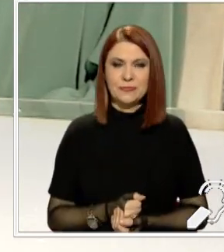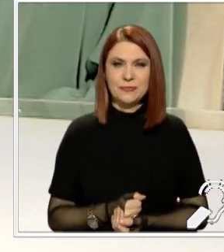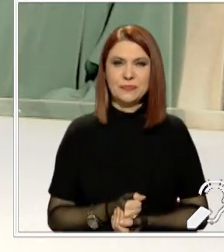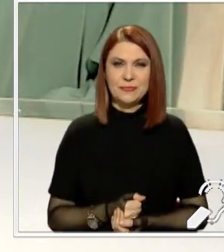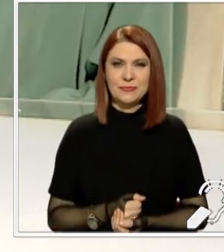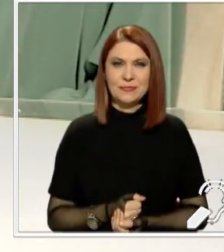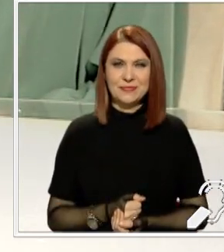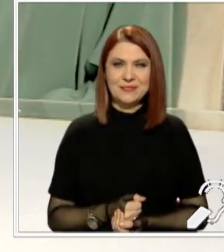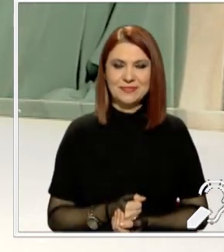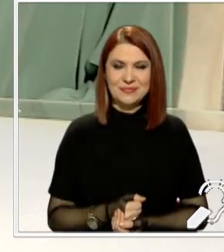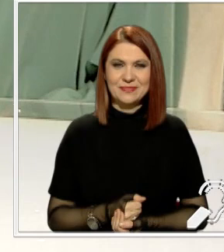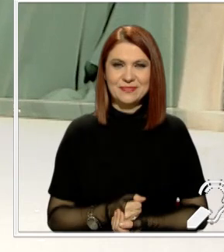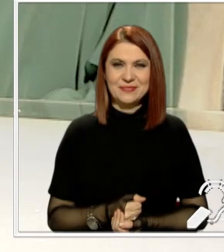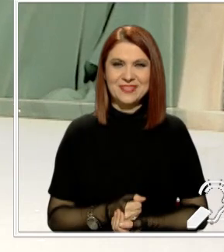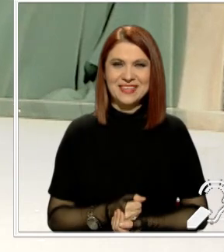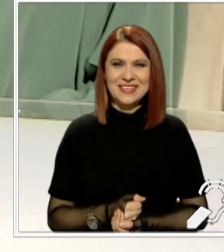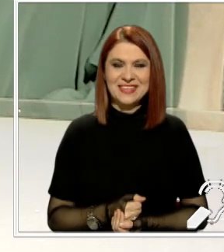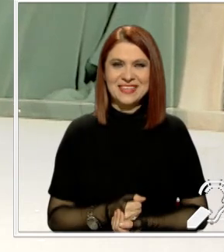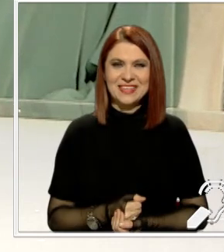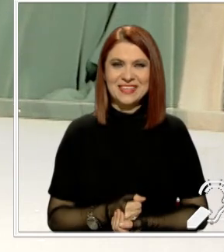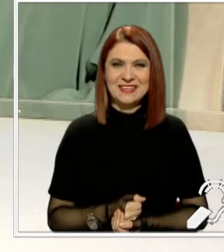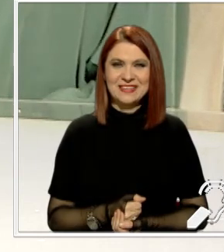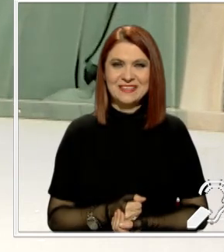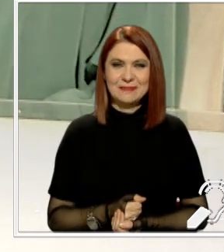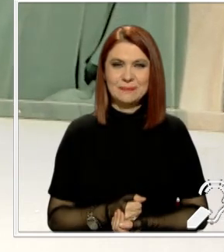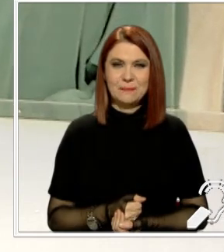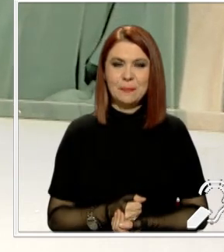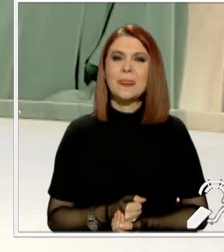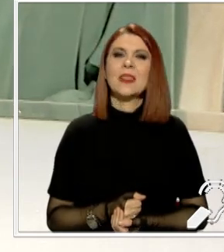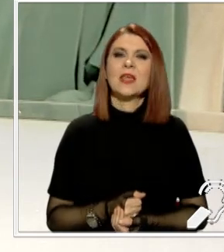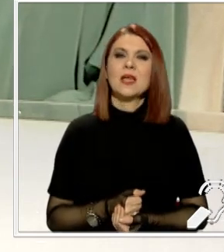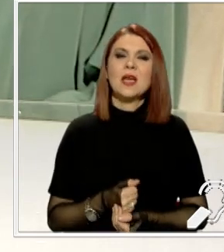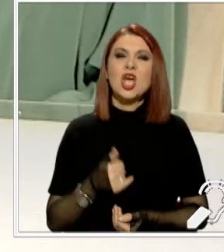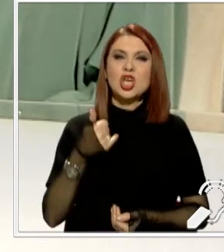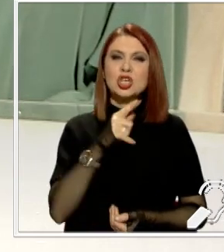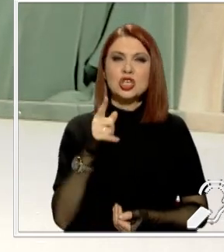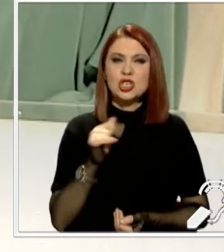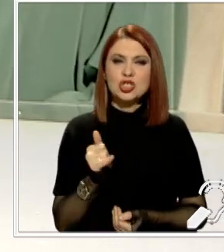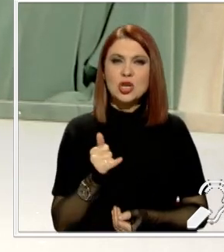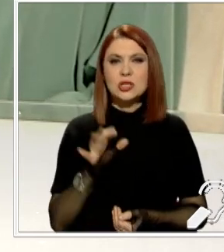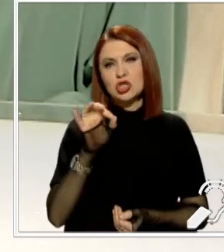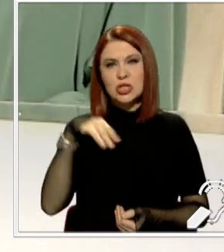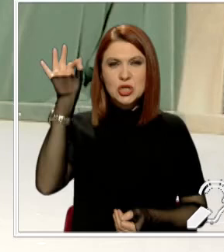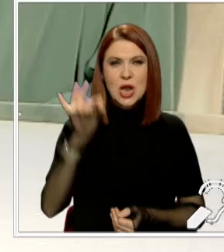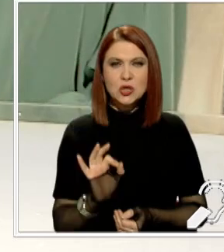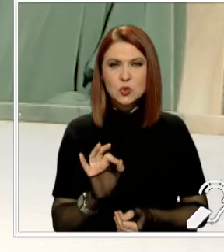episoade, secvențe, fragmente de muzică clasică. Yeah. Obviously jazz. 75%